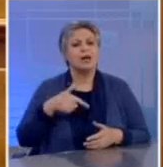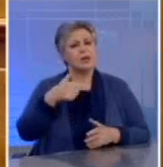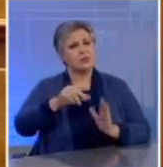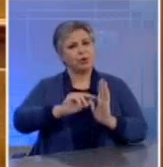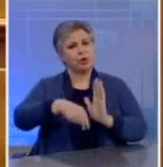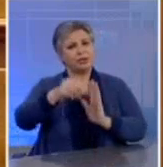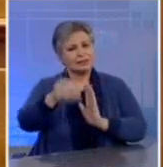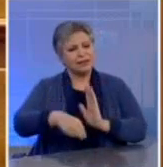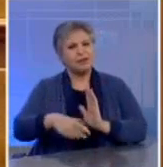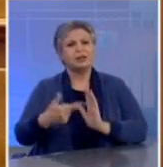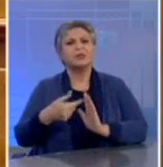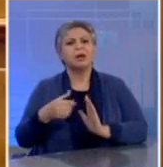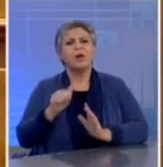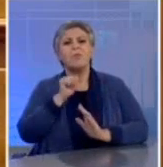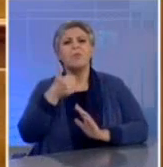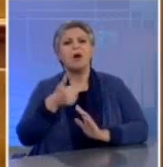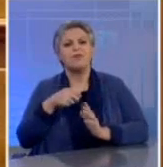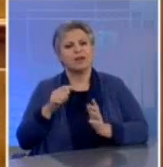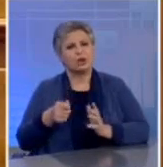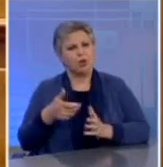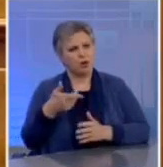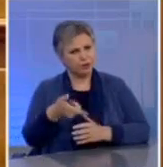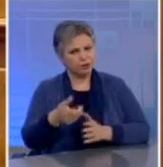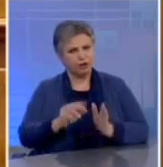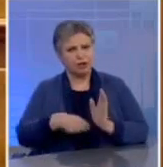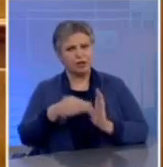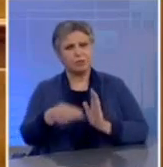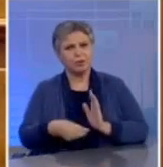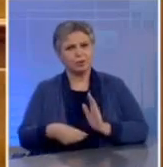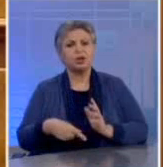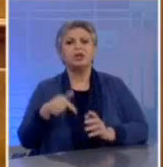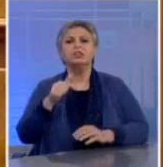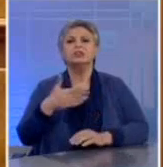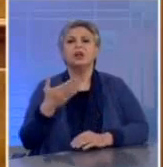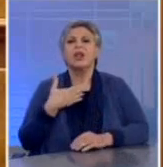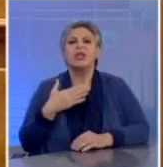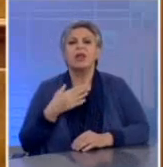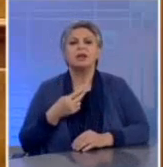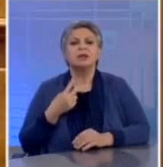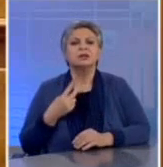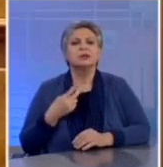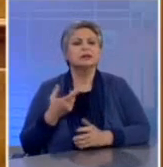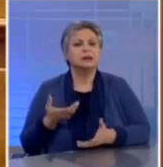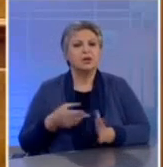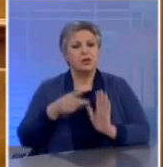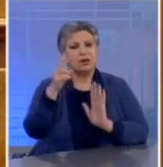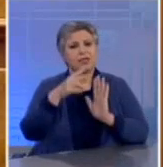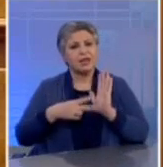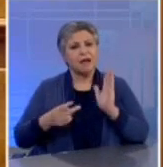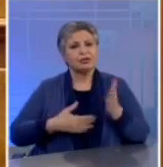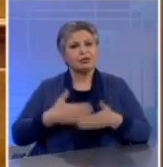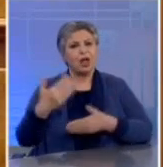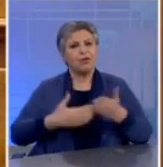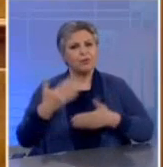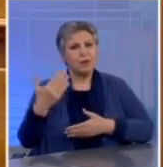ήταν μαζί με τους υπολείπους υπαλλήλους Νέας Δημοκρατίας, να σας διαβάσω 5-6 πρωτοσέλιδα του κύριου Μαυρίκου που μάχεται τον κύριο